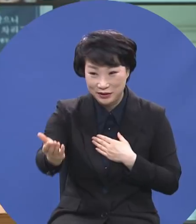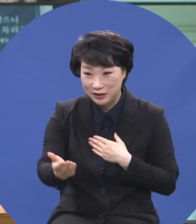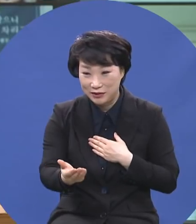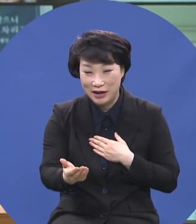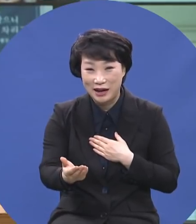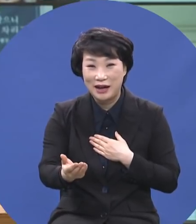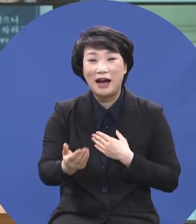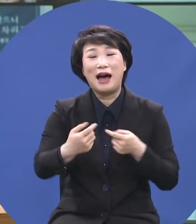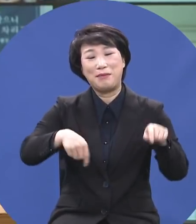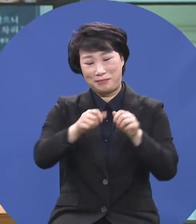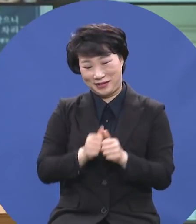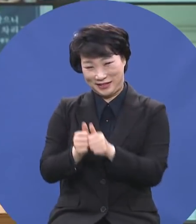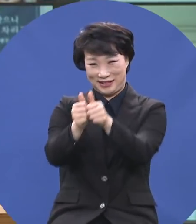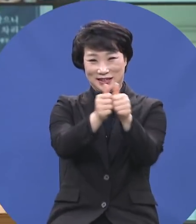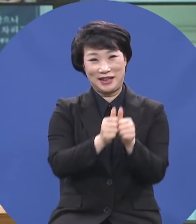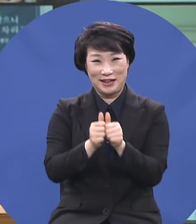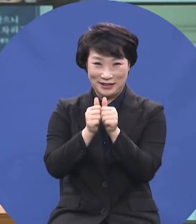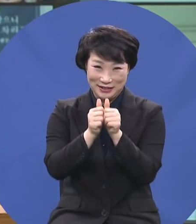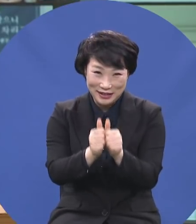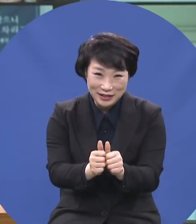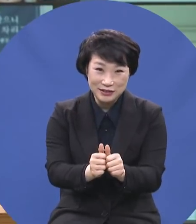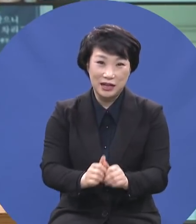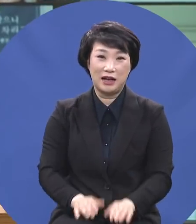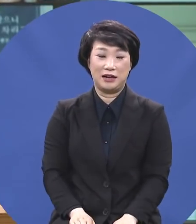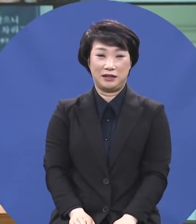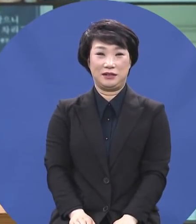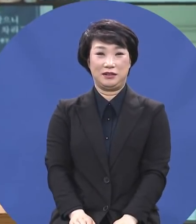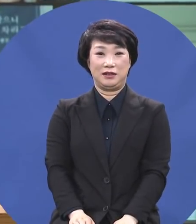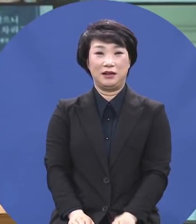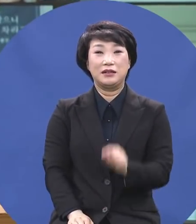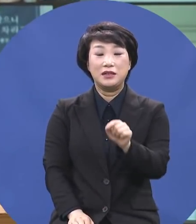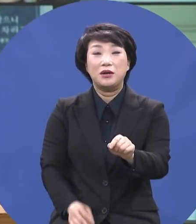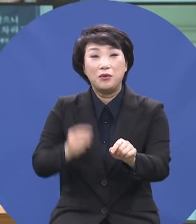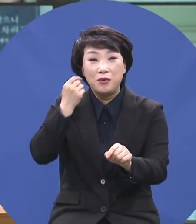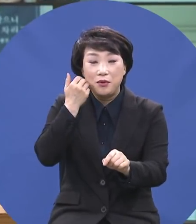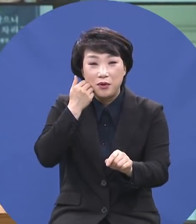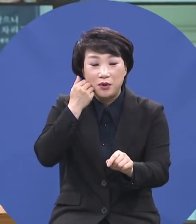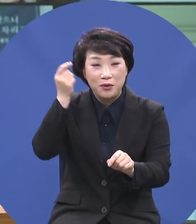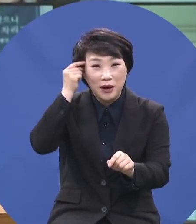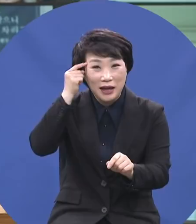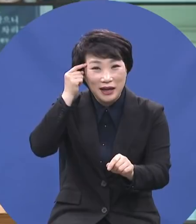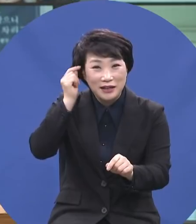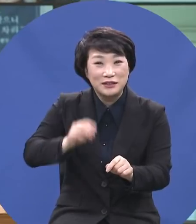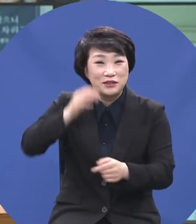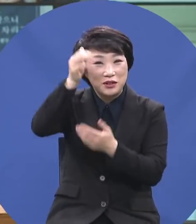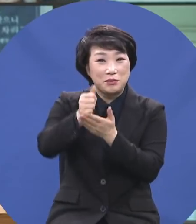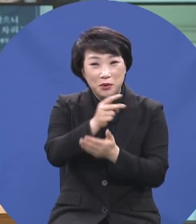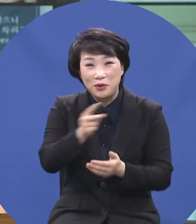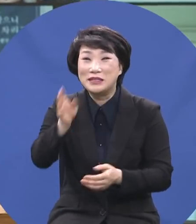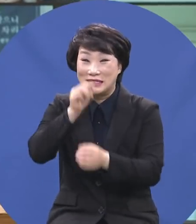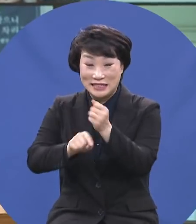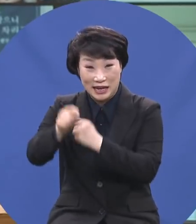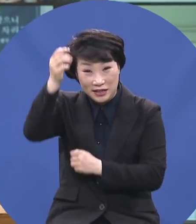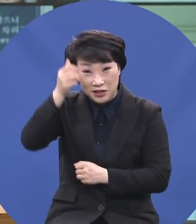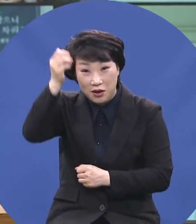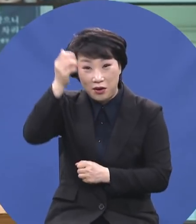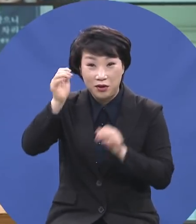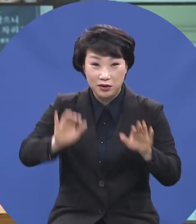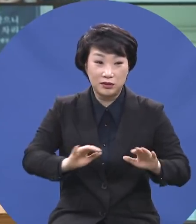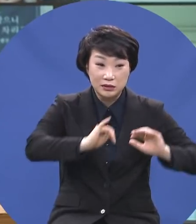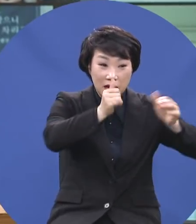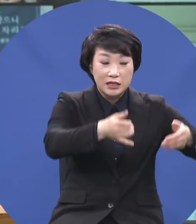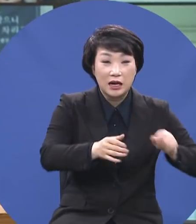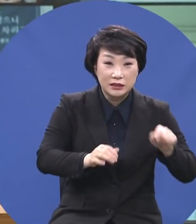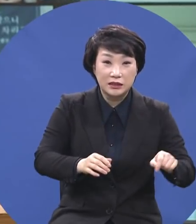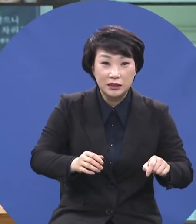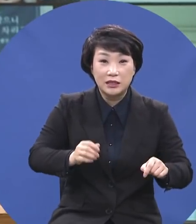영원토록 너희와 함께 하시리니 저는 진리의 영이라. 세상은 능히